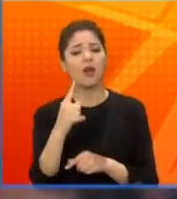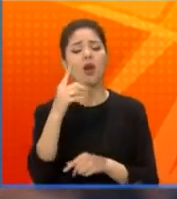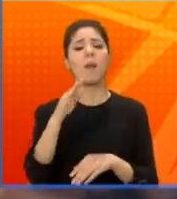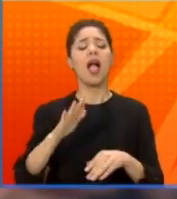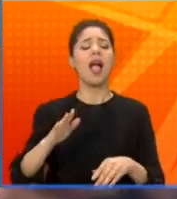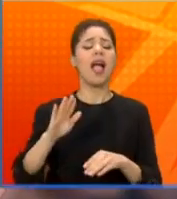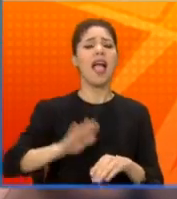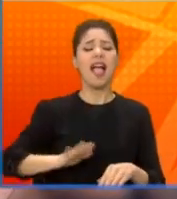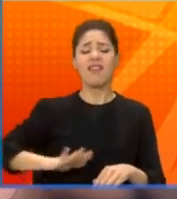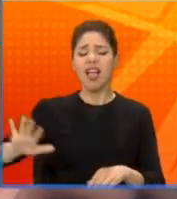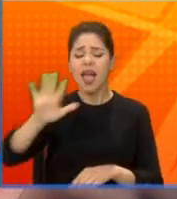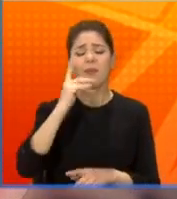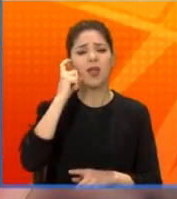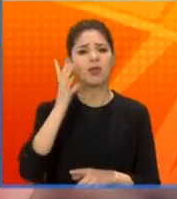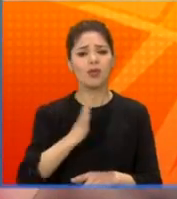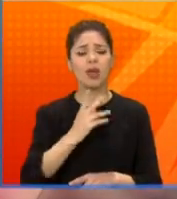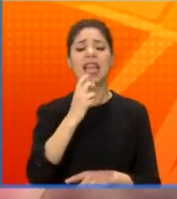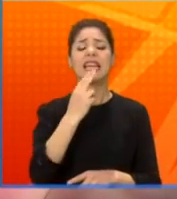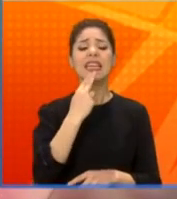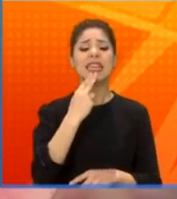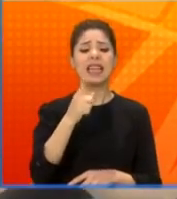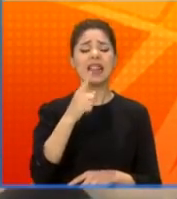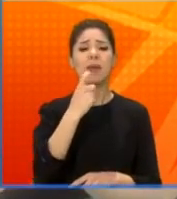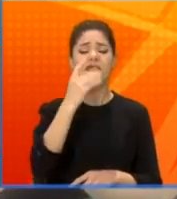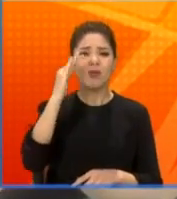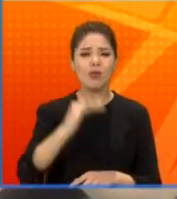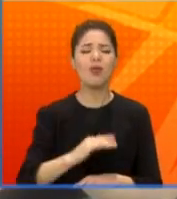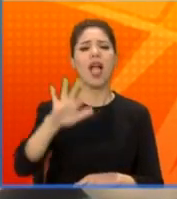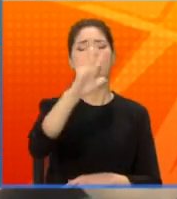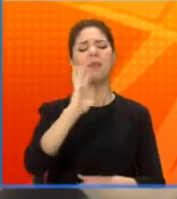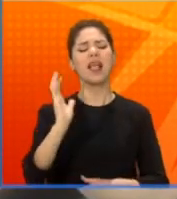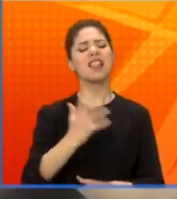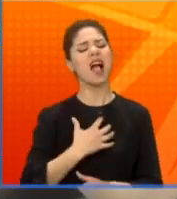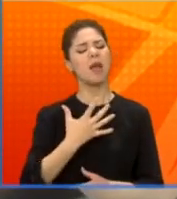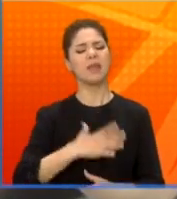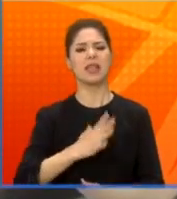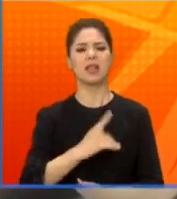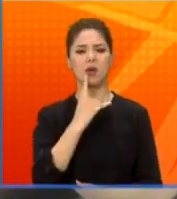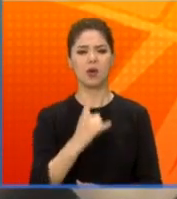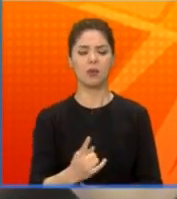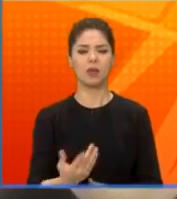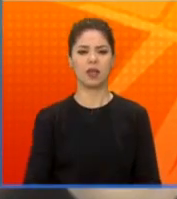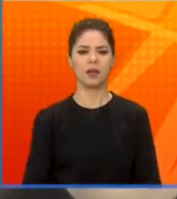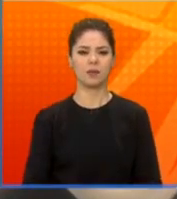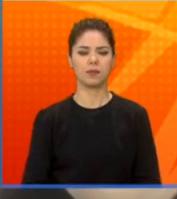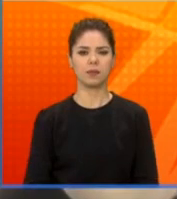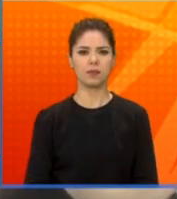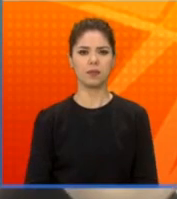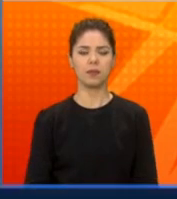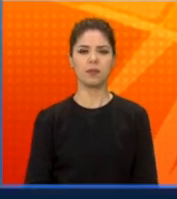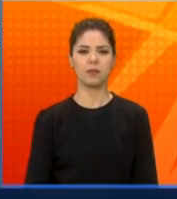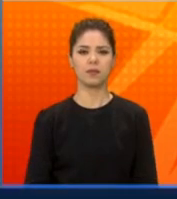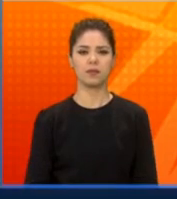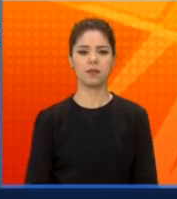Son sözü "Kızlarım küçük, sahip çıkarsanız değil mi?" oldu. 6 ve 10 yaşında kız çocuklarına kavuşmak için çok